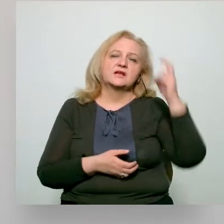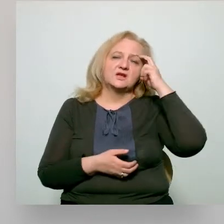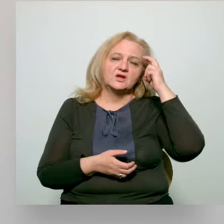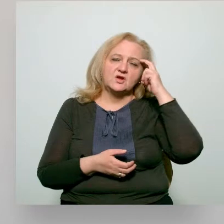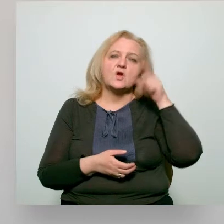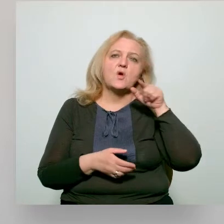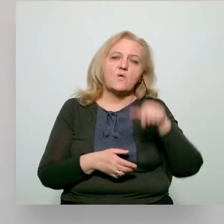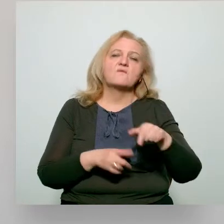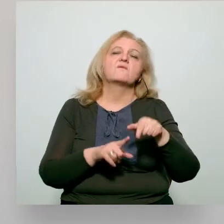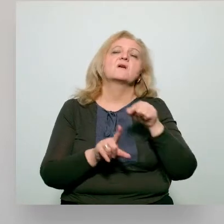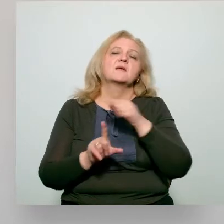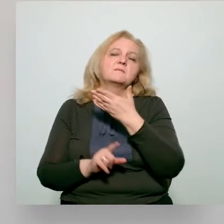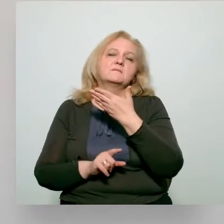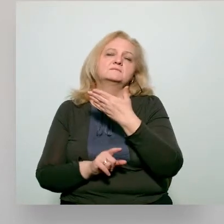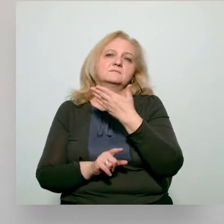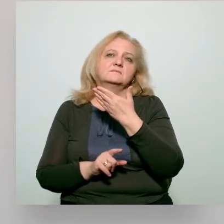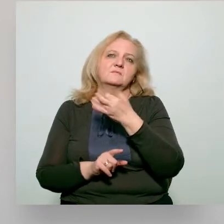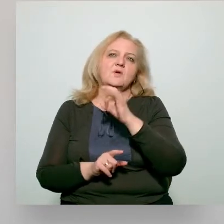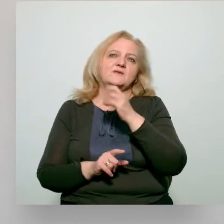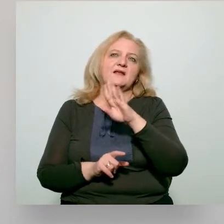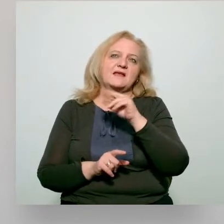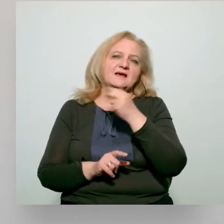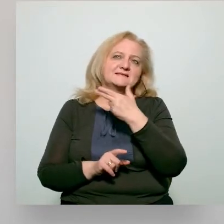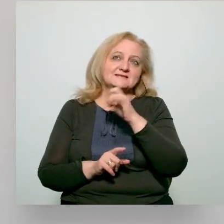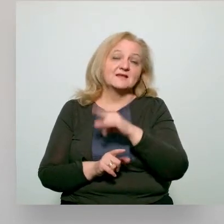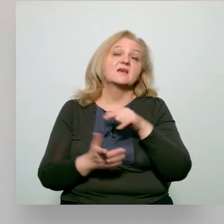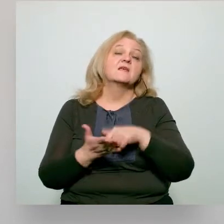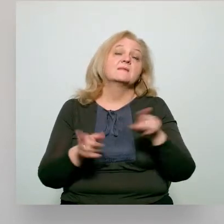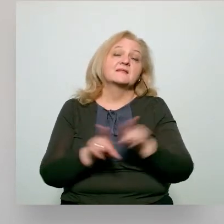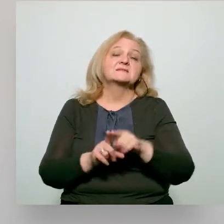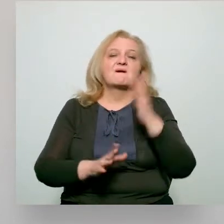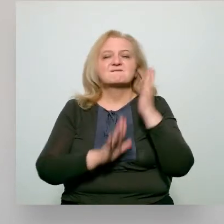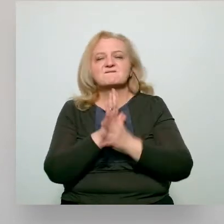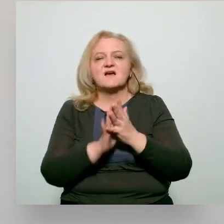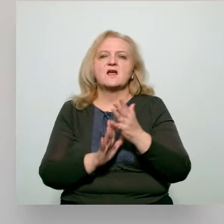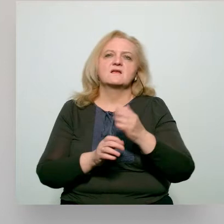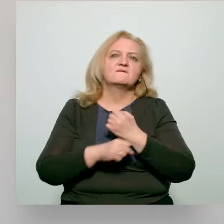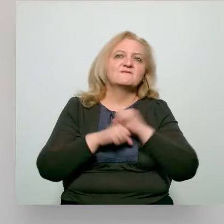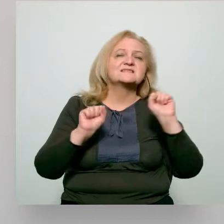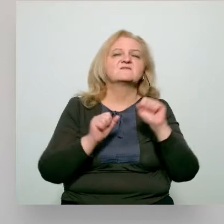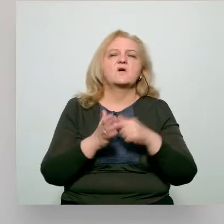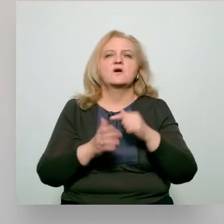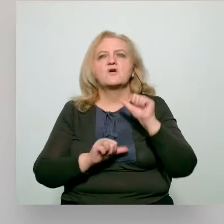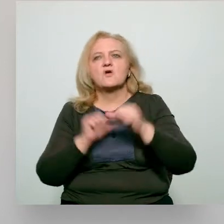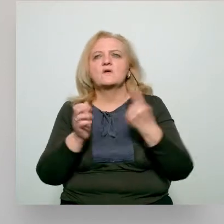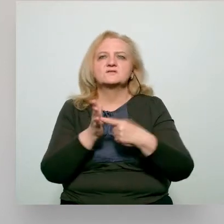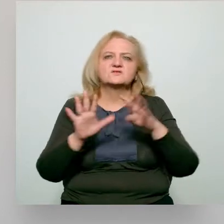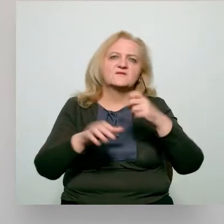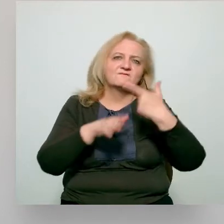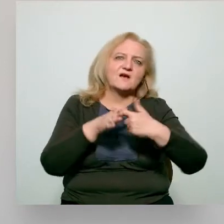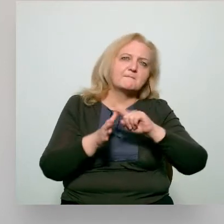Metodiańskiego, Antonowicz, potem oczywiście były walki wyzwoleńcze, lata 20. Wszystkie te punkty